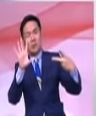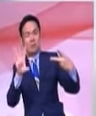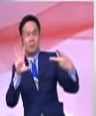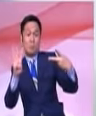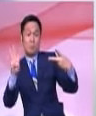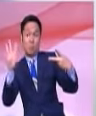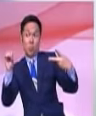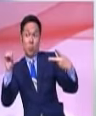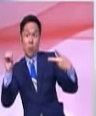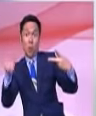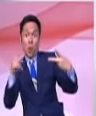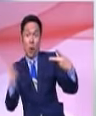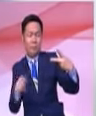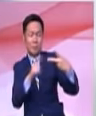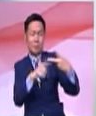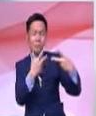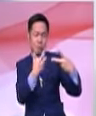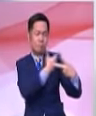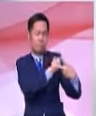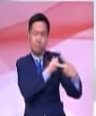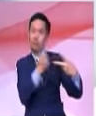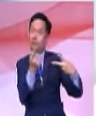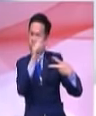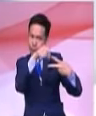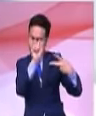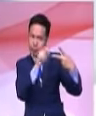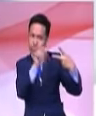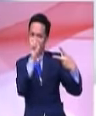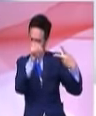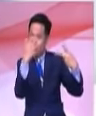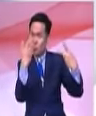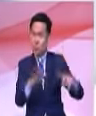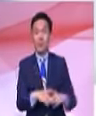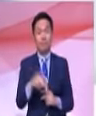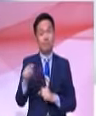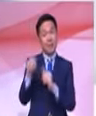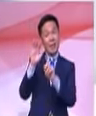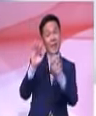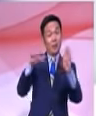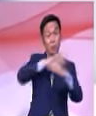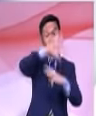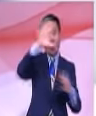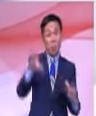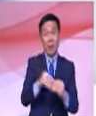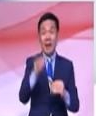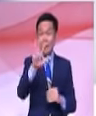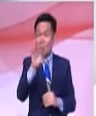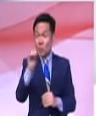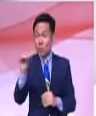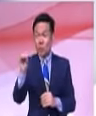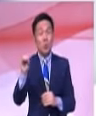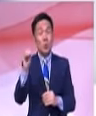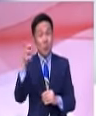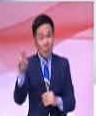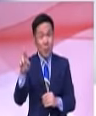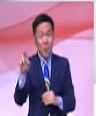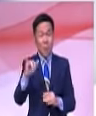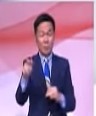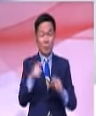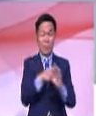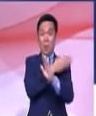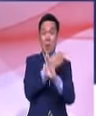495,750 individu lagi telah melengkapkan dos kedua. 500,000 individu disasar untuk divaksin pada fasa 1 bermula Februari